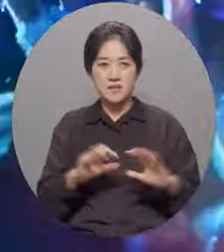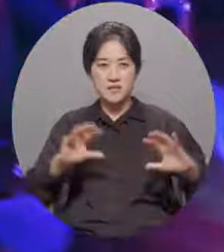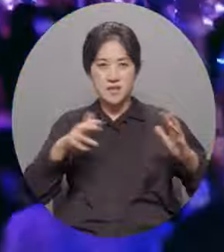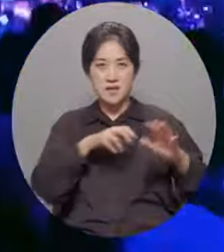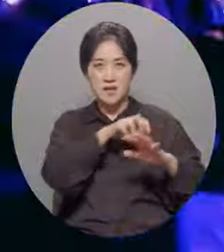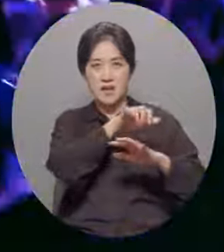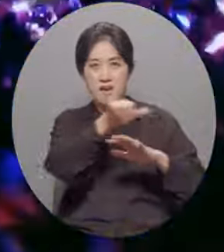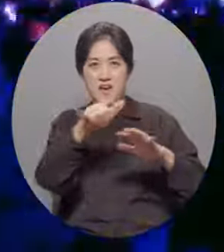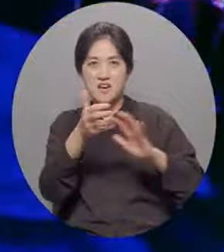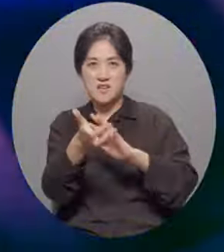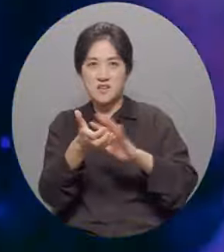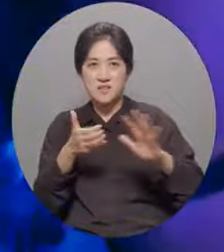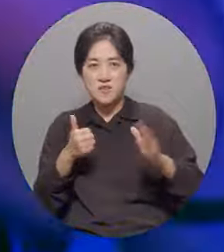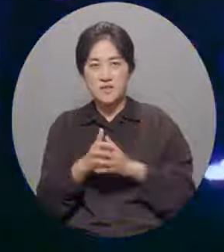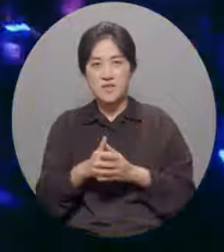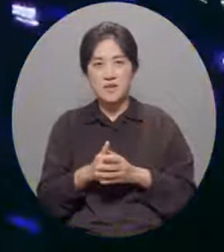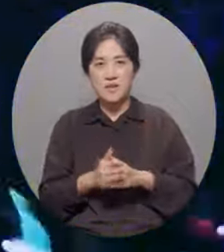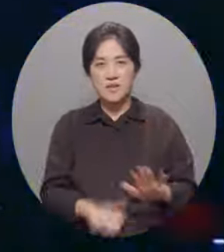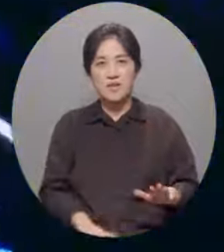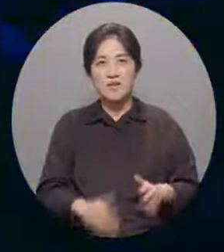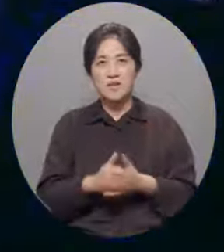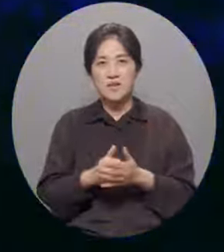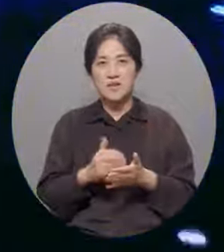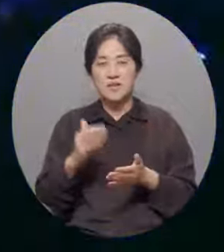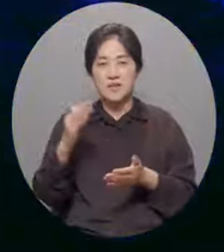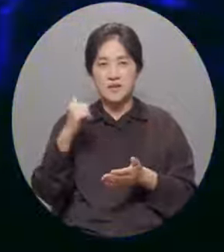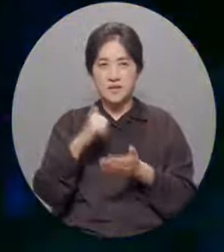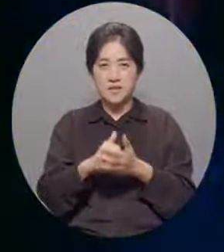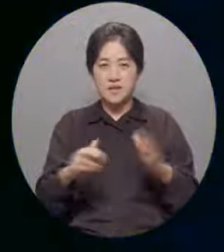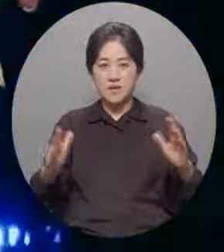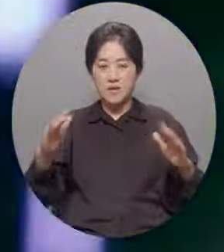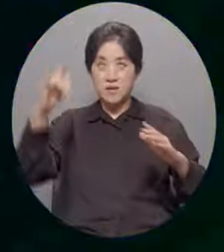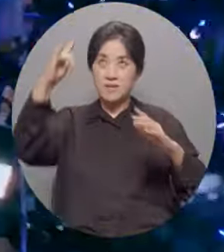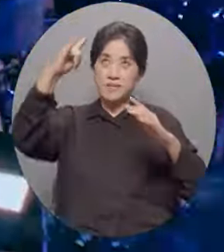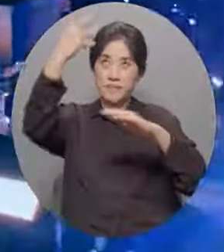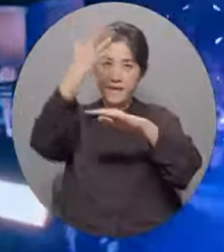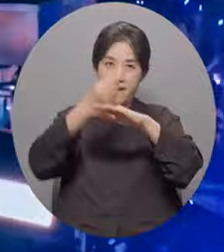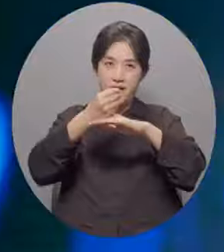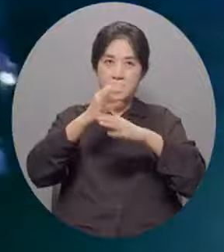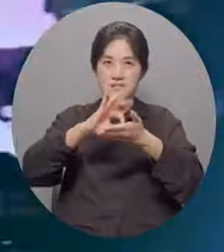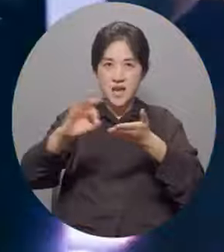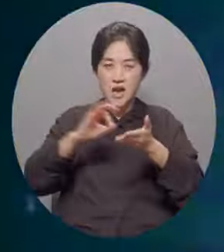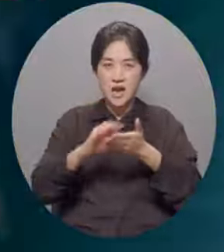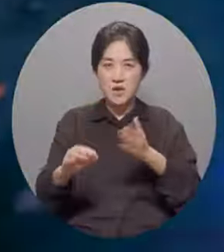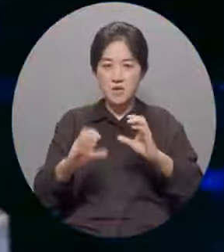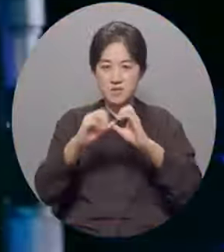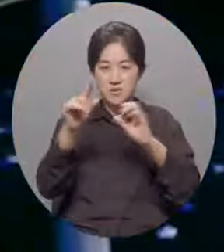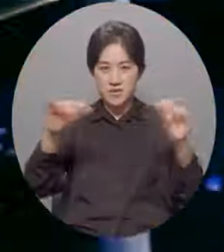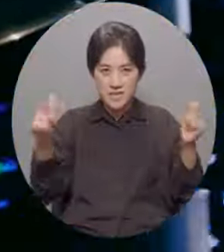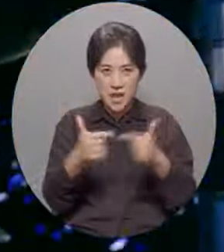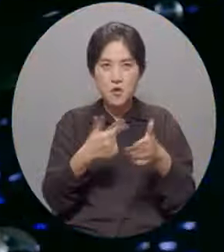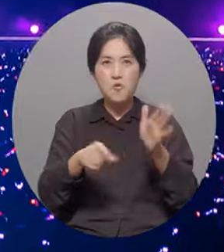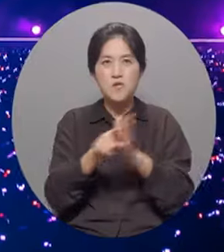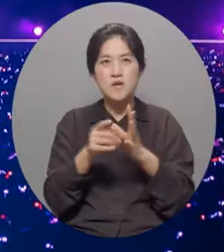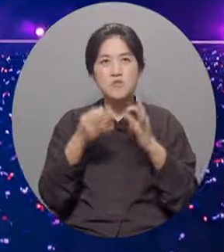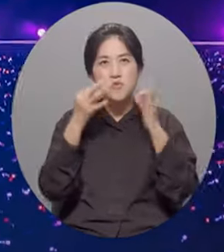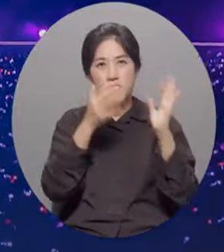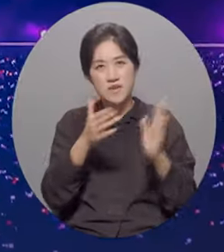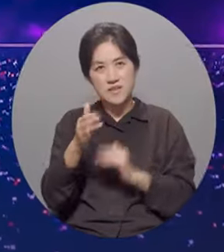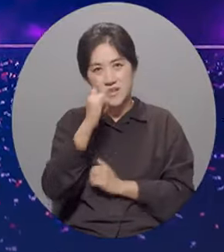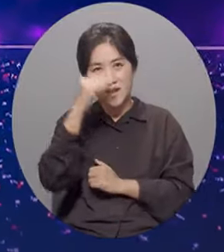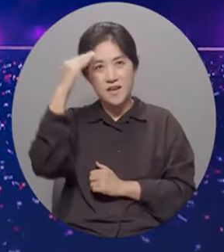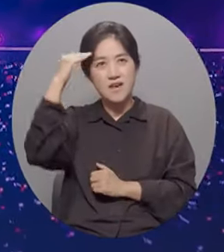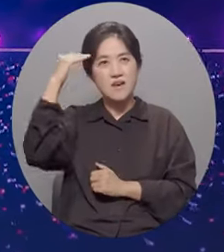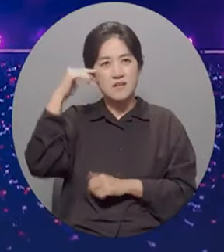전 지속가능한 항공유 사용, 공연장 내 태양열 설비 설치 같은 저탄소 대책을 마련하기도 했습니다.